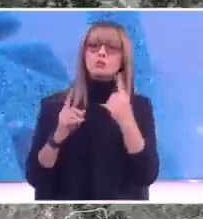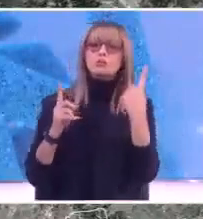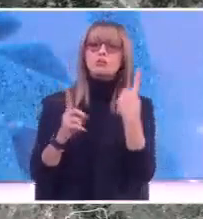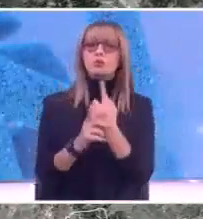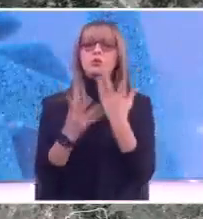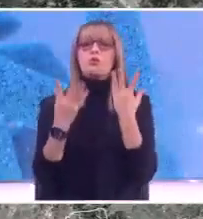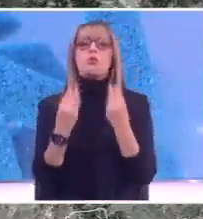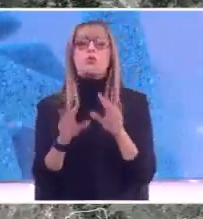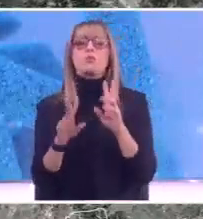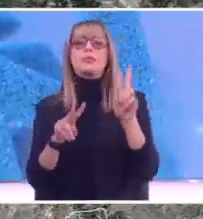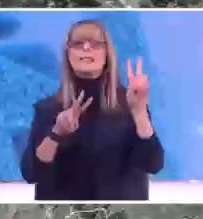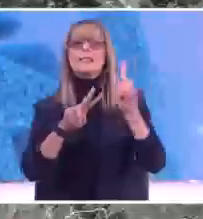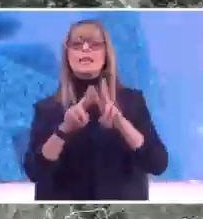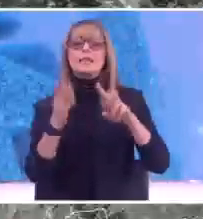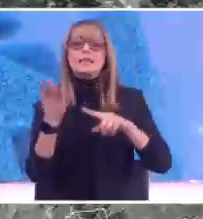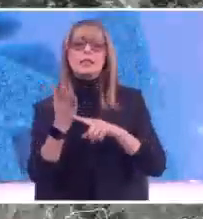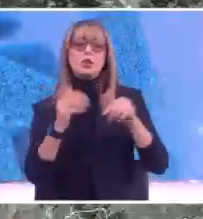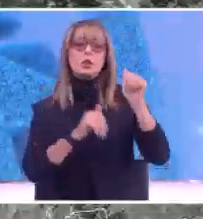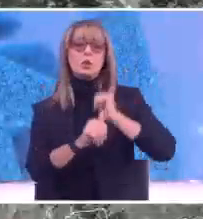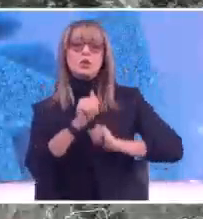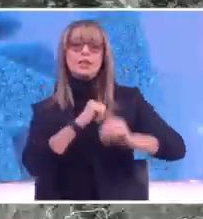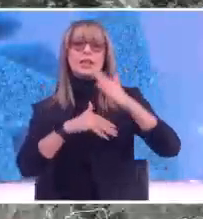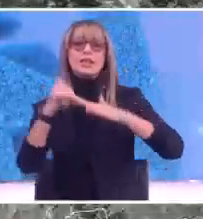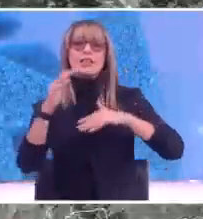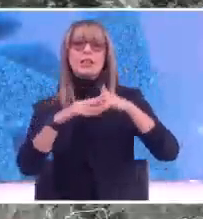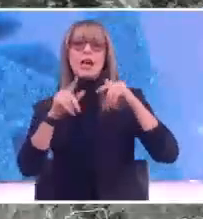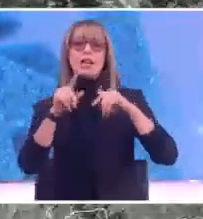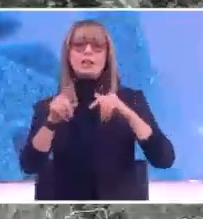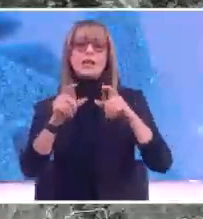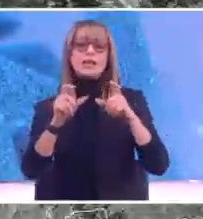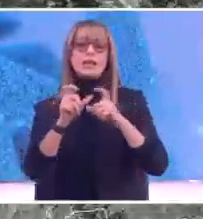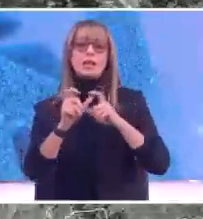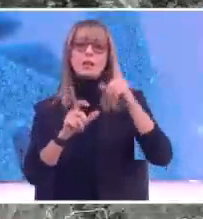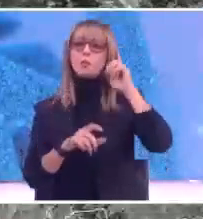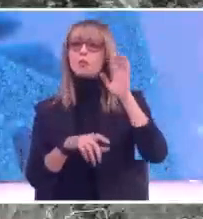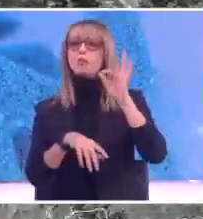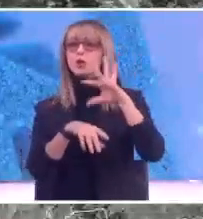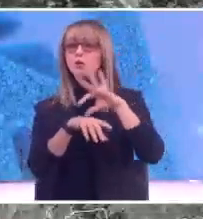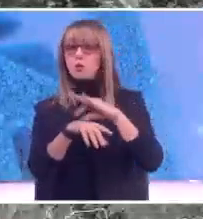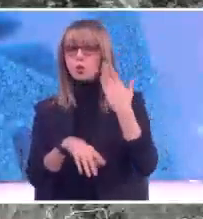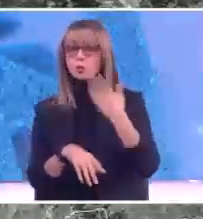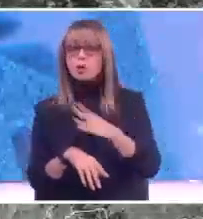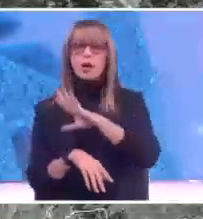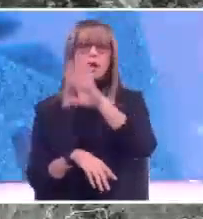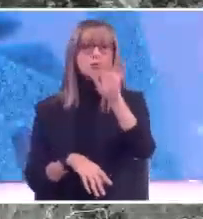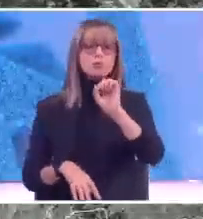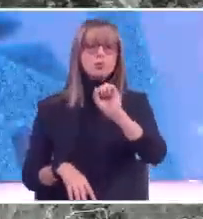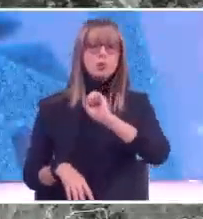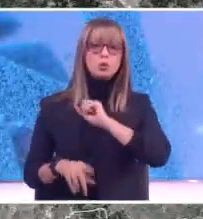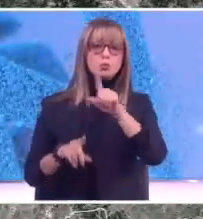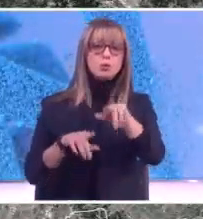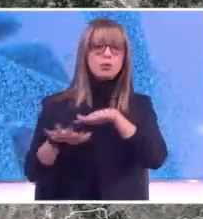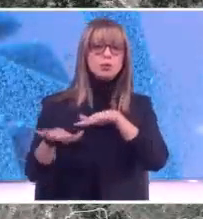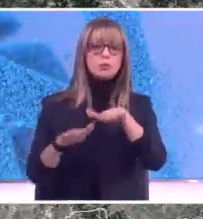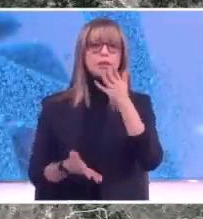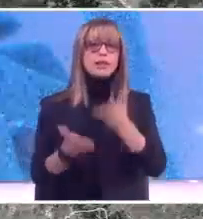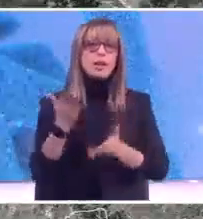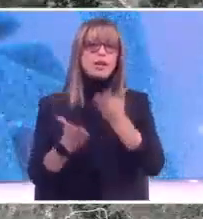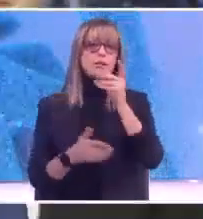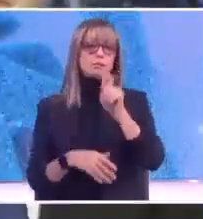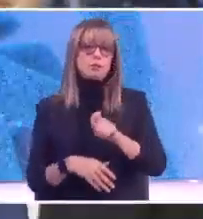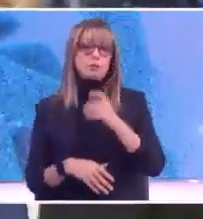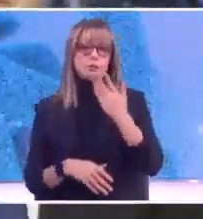yaşanmadı. Yıldız Teknik Üniversitesi İnşaat Fakültesi Dekanı Profesör Doktor Şükrü Ersoy endişeye neden olan depremleri